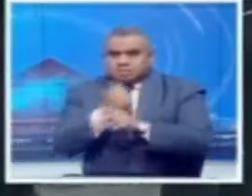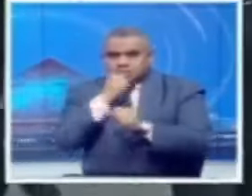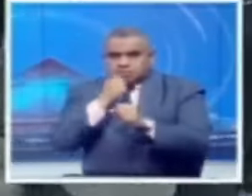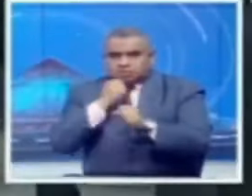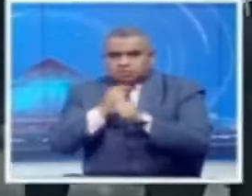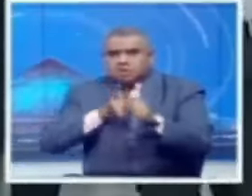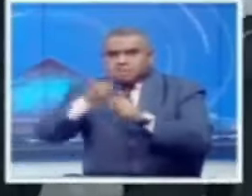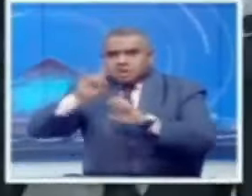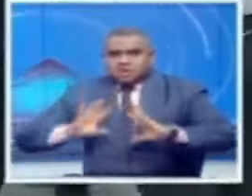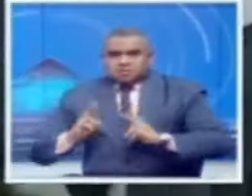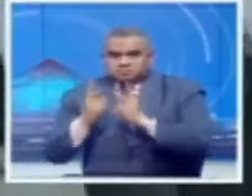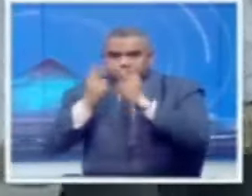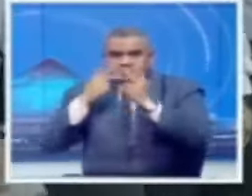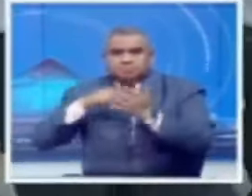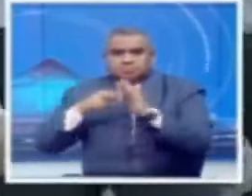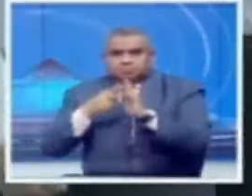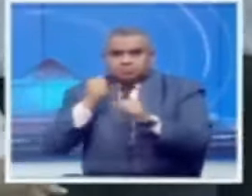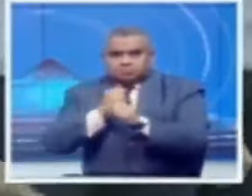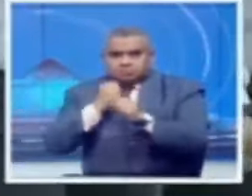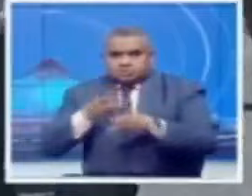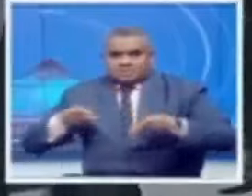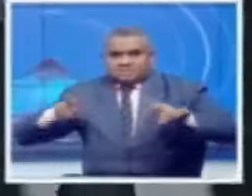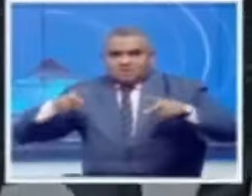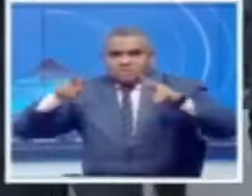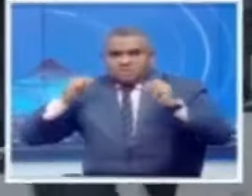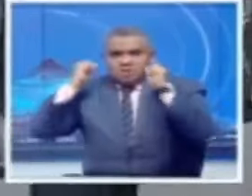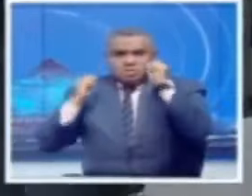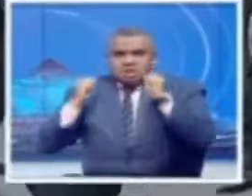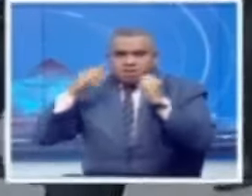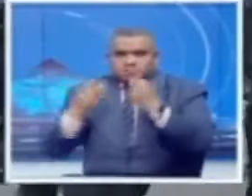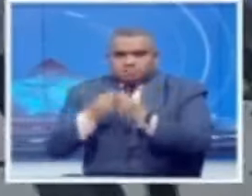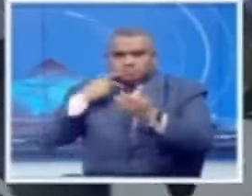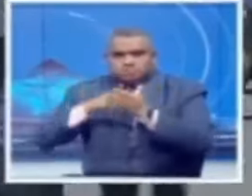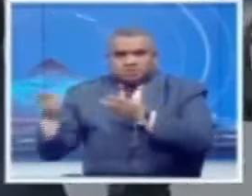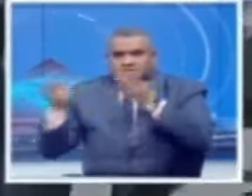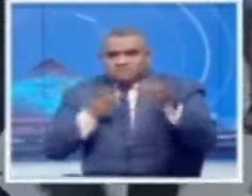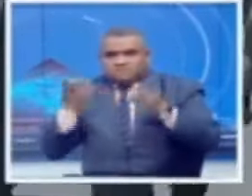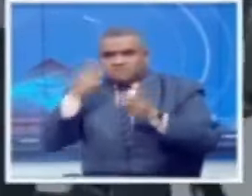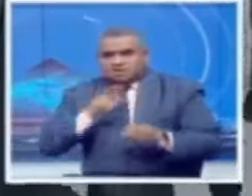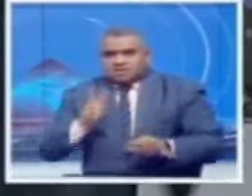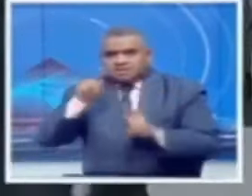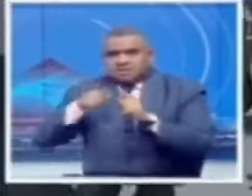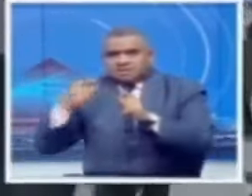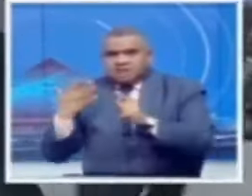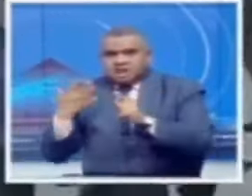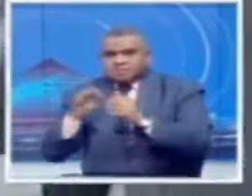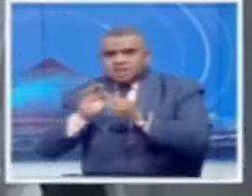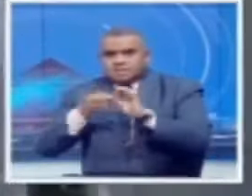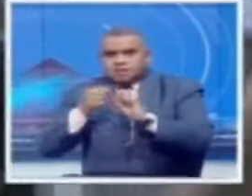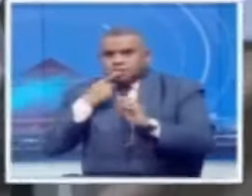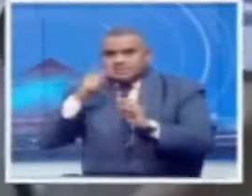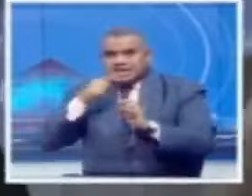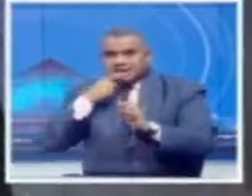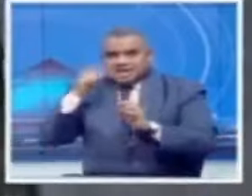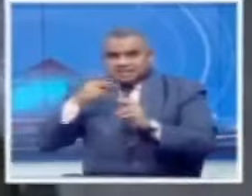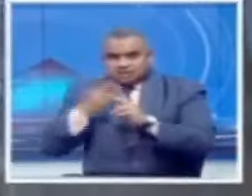تطوير المطار، حيث يتم حاليا العمل على زيادة الطاقة الاستيعابية للمطار من 7.5 مليون راكب سنويا